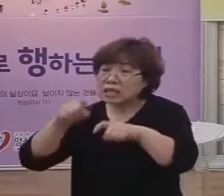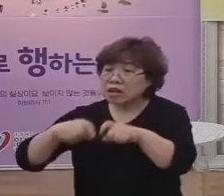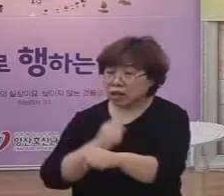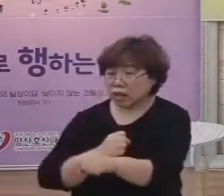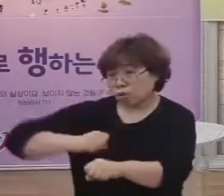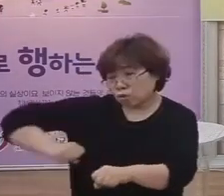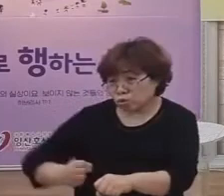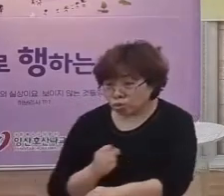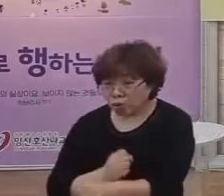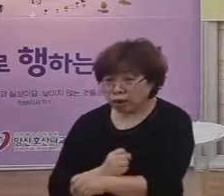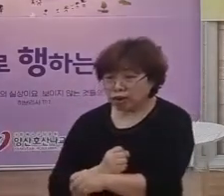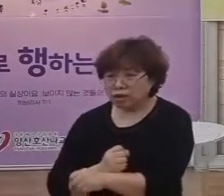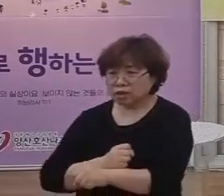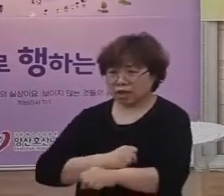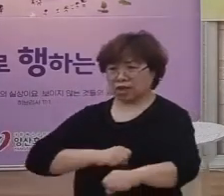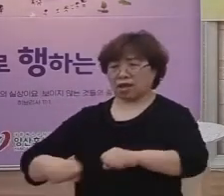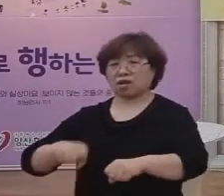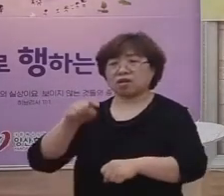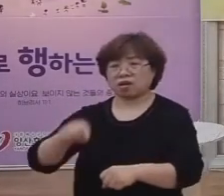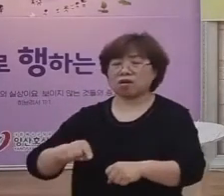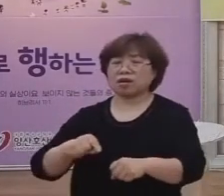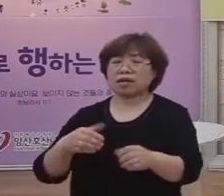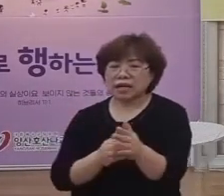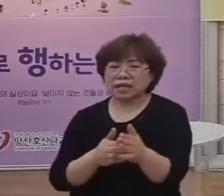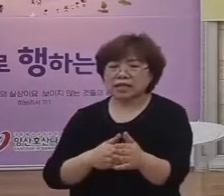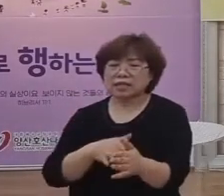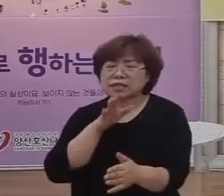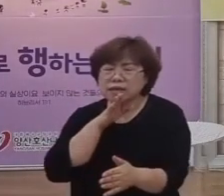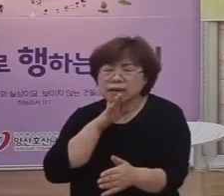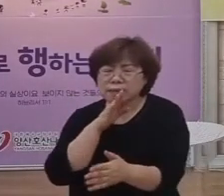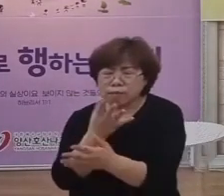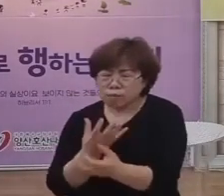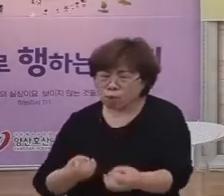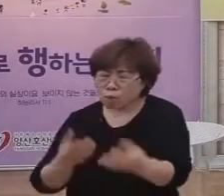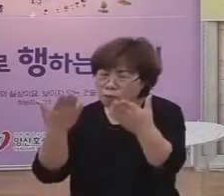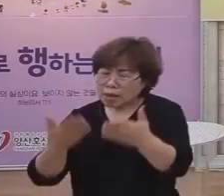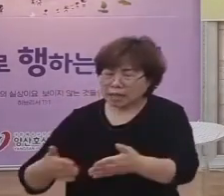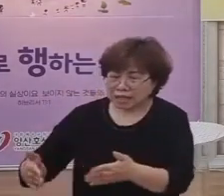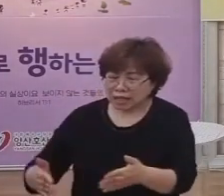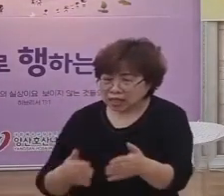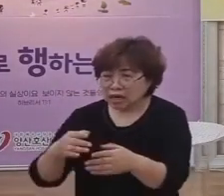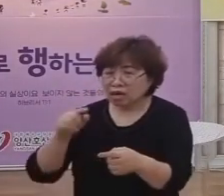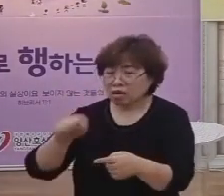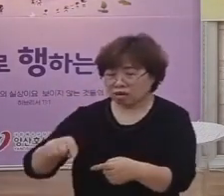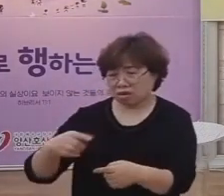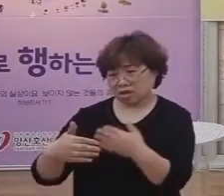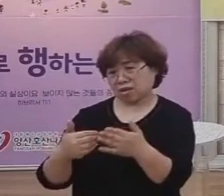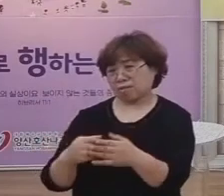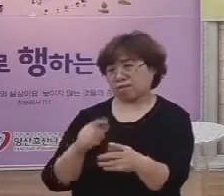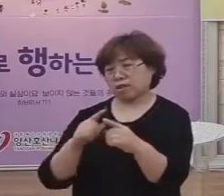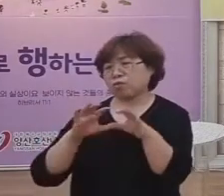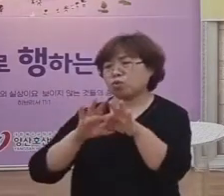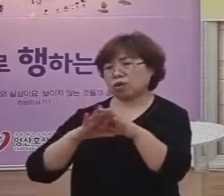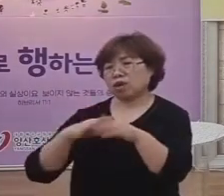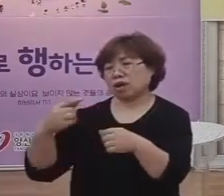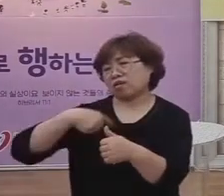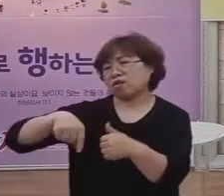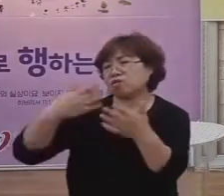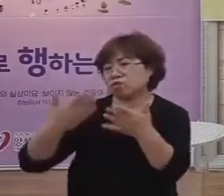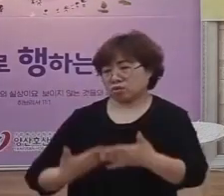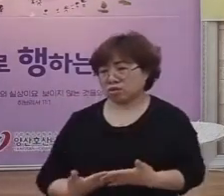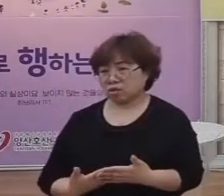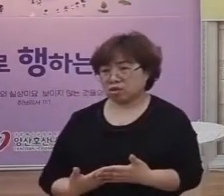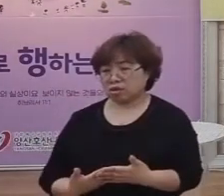순종한다. 여기까지 가는 것이 진정한 참 복의 길이다라는 것을 오늘 말씀을 통해서 주셨습니다. 그